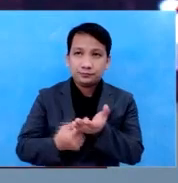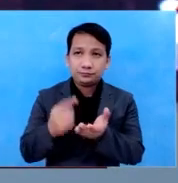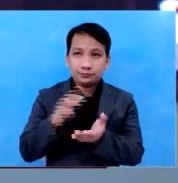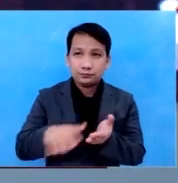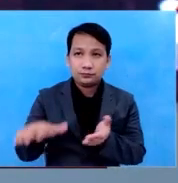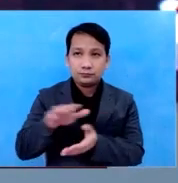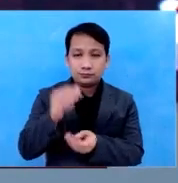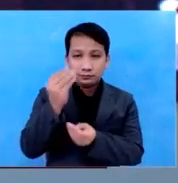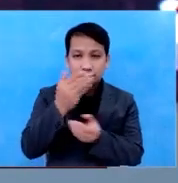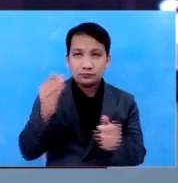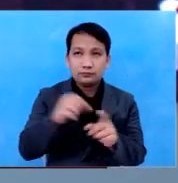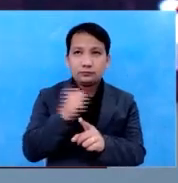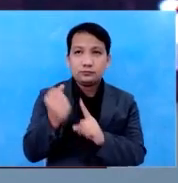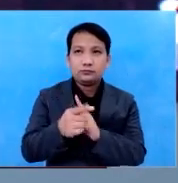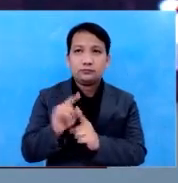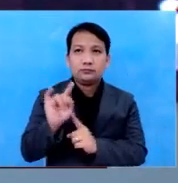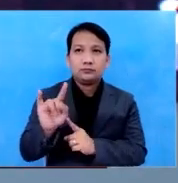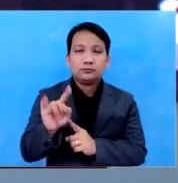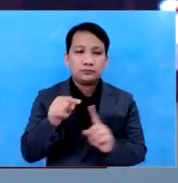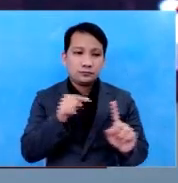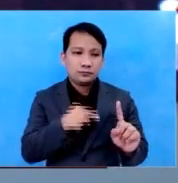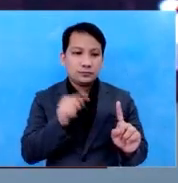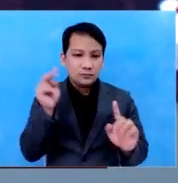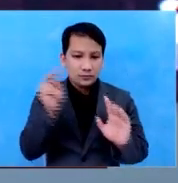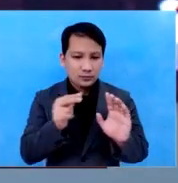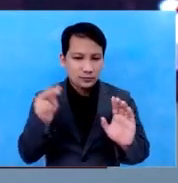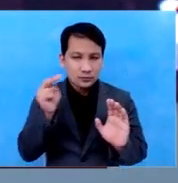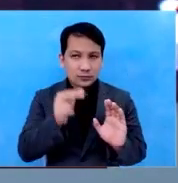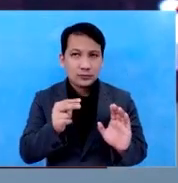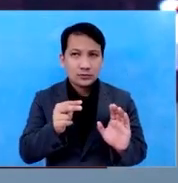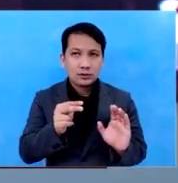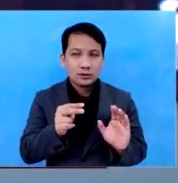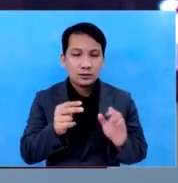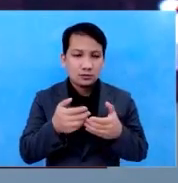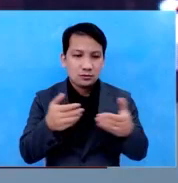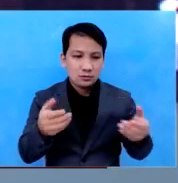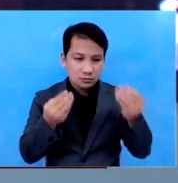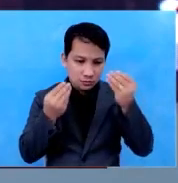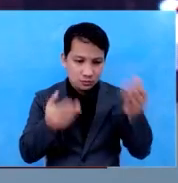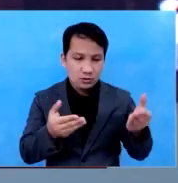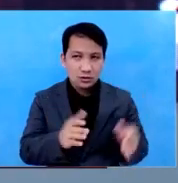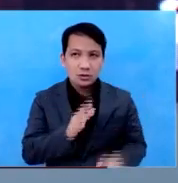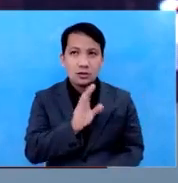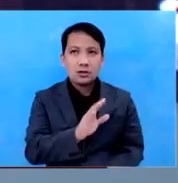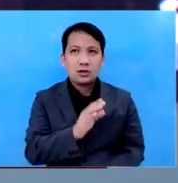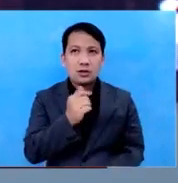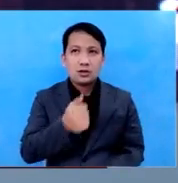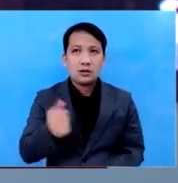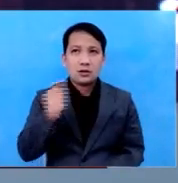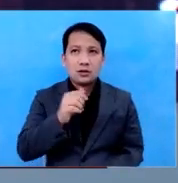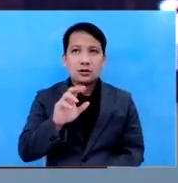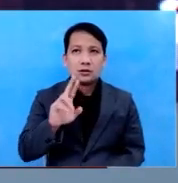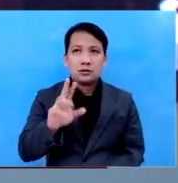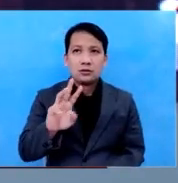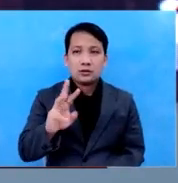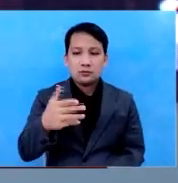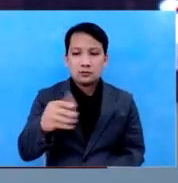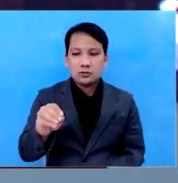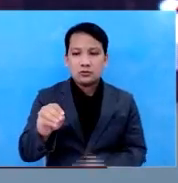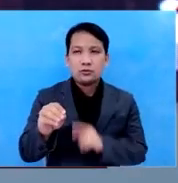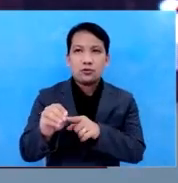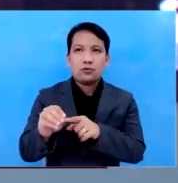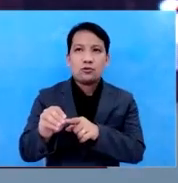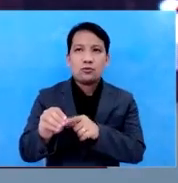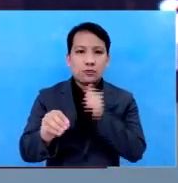Pinag-usapan sa social media kamakailan ang isang video na tila nagpapahiwatig na ang mismong heperaw ng World Health Organization hindi raw